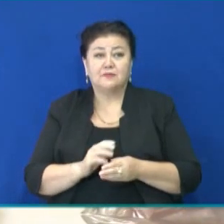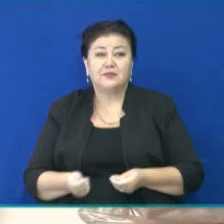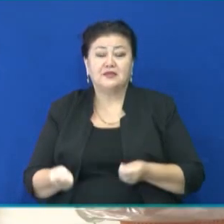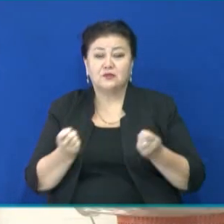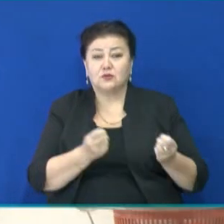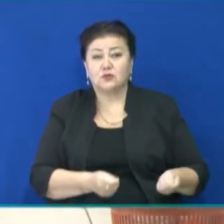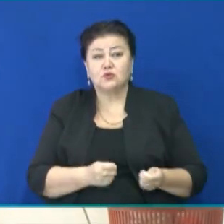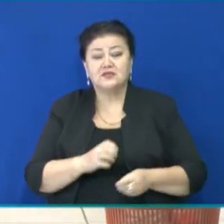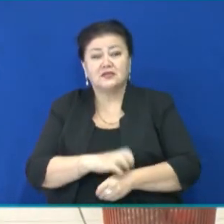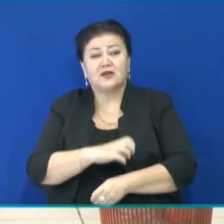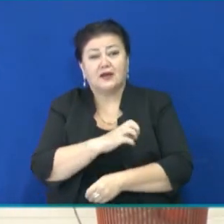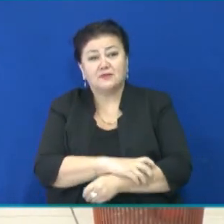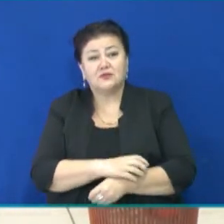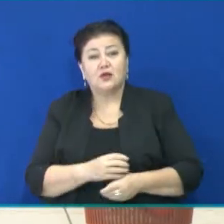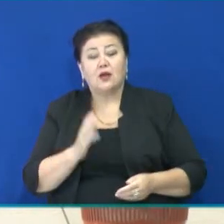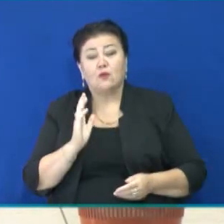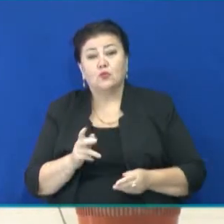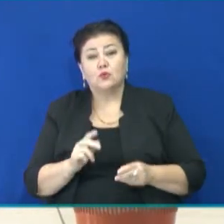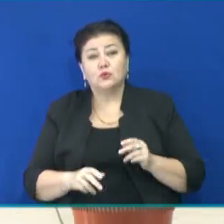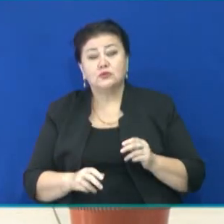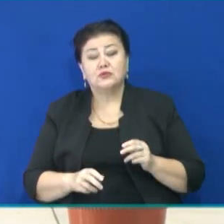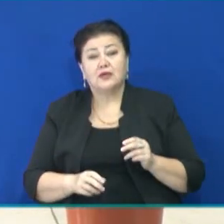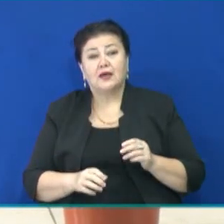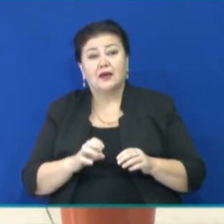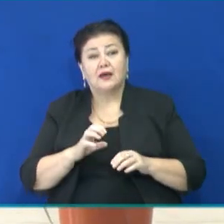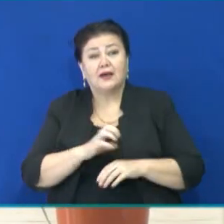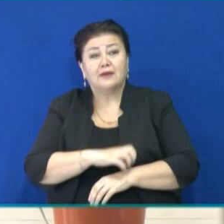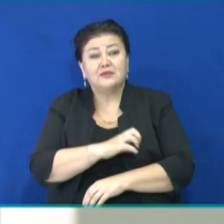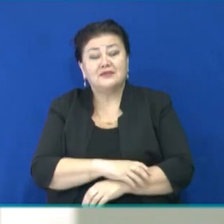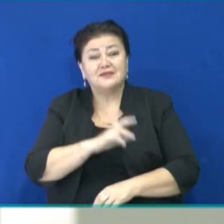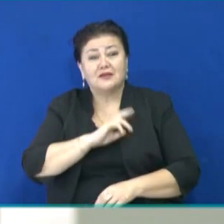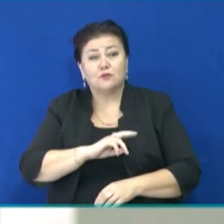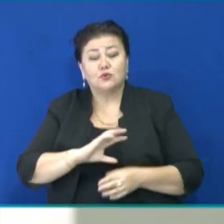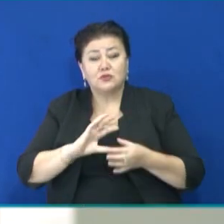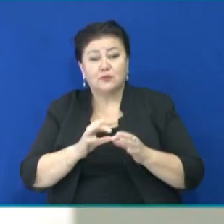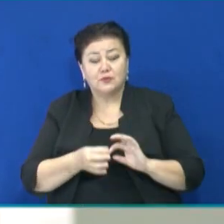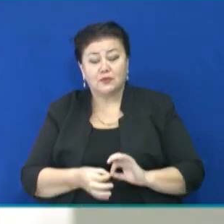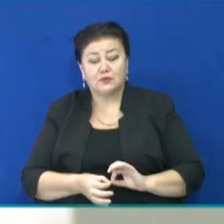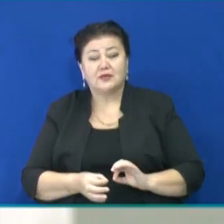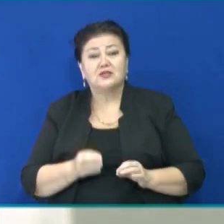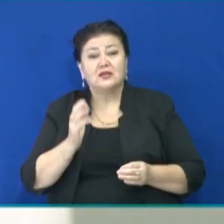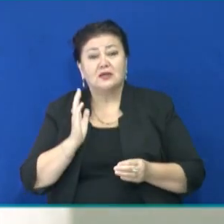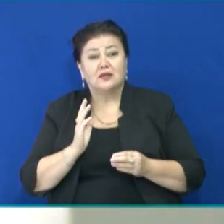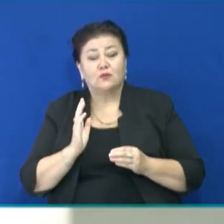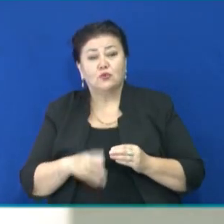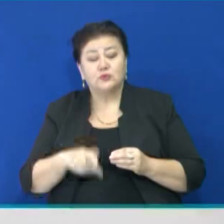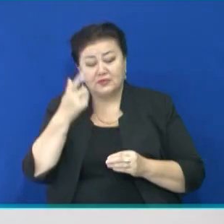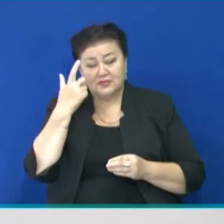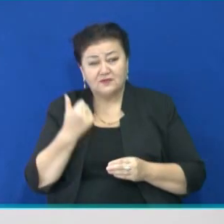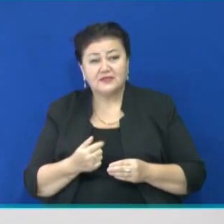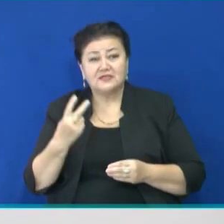аяқталып, комиссия отырысы өтеді. Қорытындысы 20 күні жарияланады. Рүстем Қайратұлы, Нұрлан Оразалин, Семей